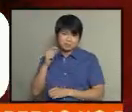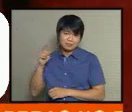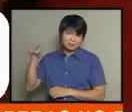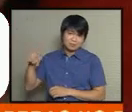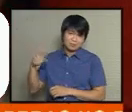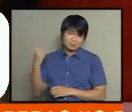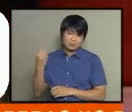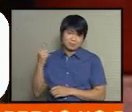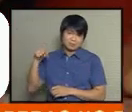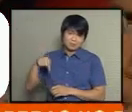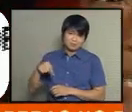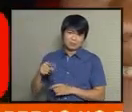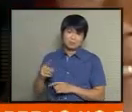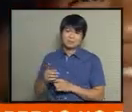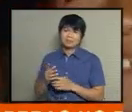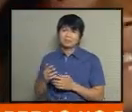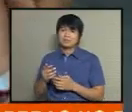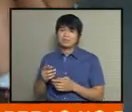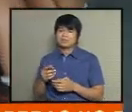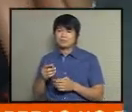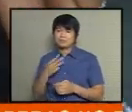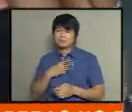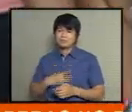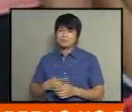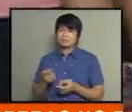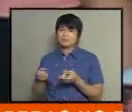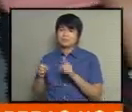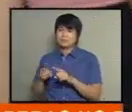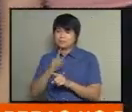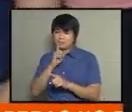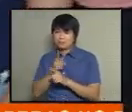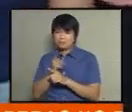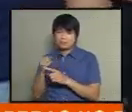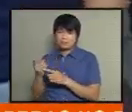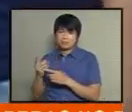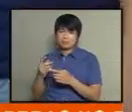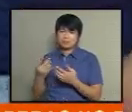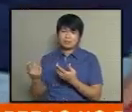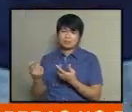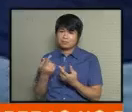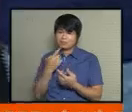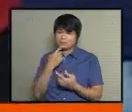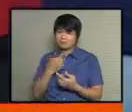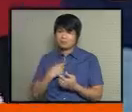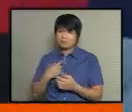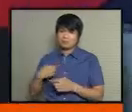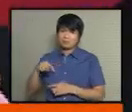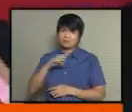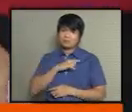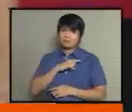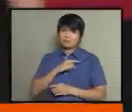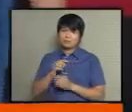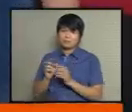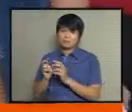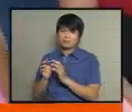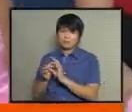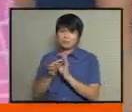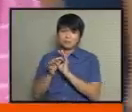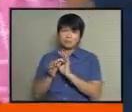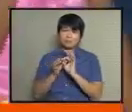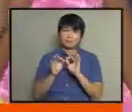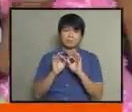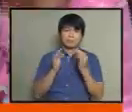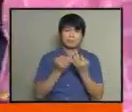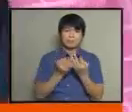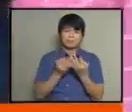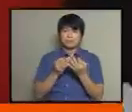mga kailangan namin natutupad naman po. Nagusto namin yung mga sinabi niya sa amin, mga ganun, sama-sama sa mga pamilya,